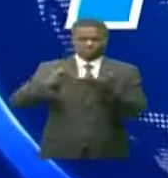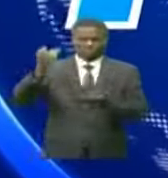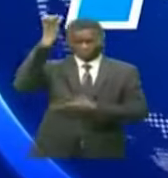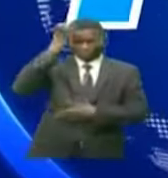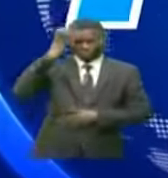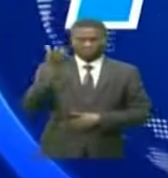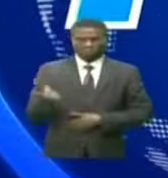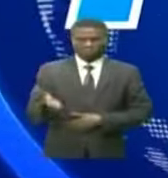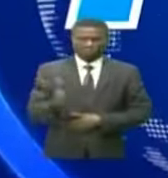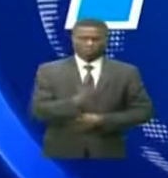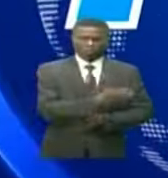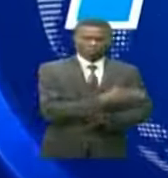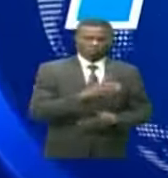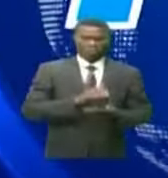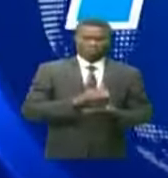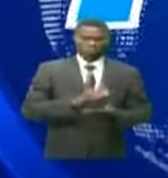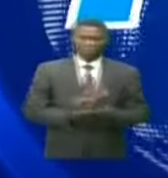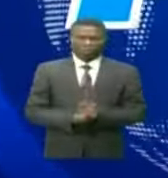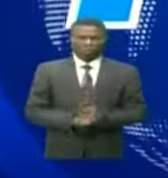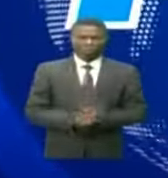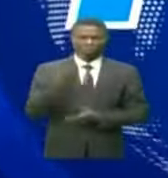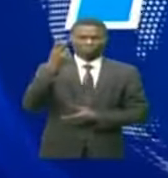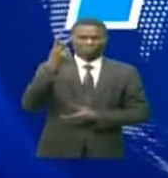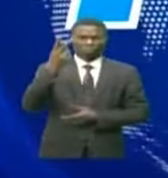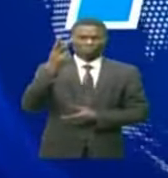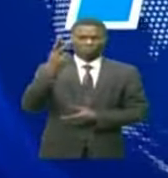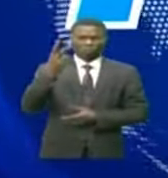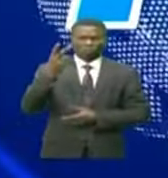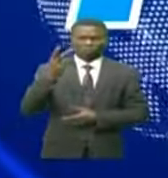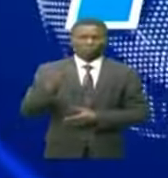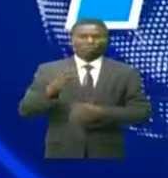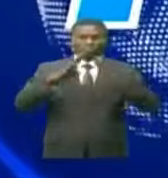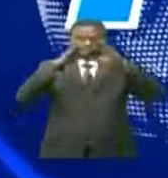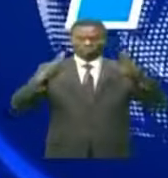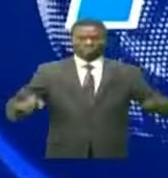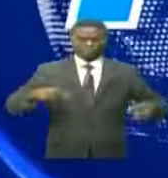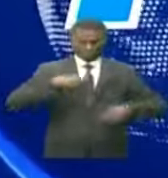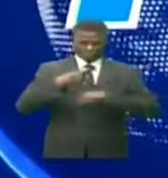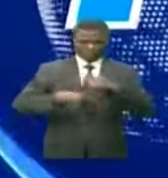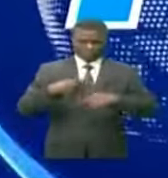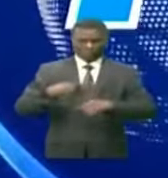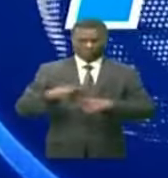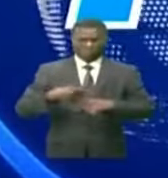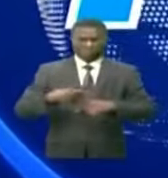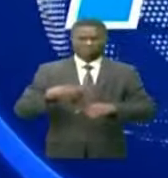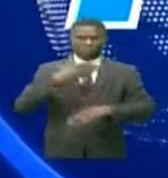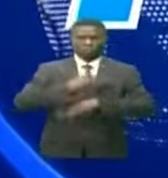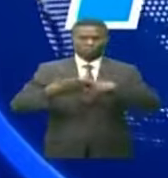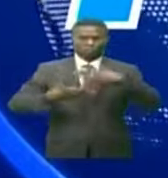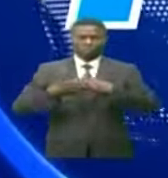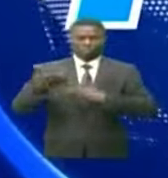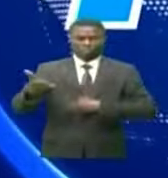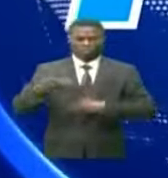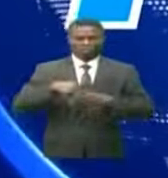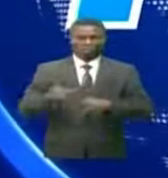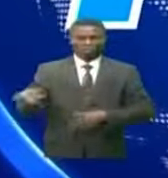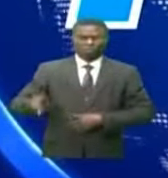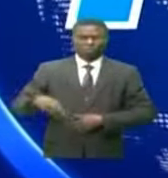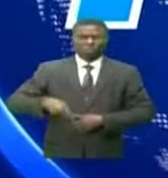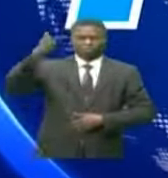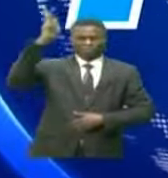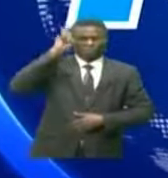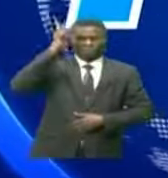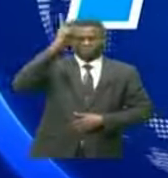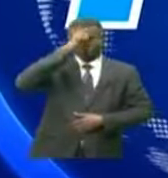lieutenant-colonel. Deux gigantesques chantiers viennent de s'ouvrir simultanément dans la province du